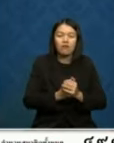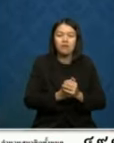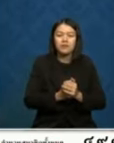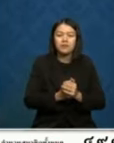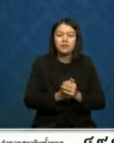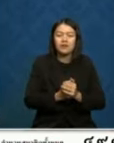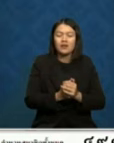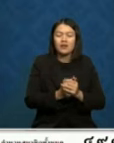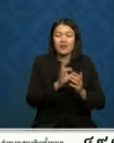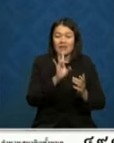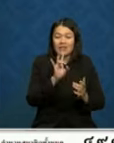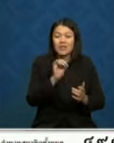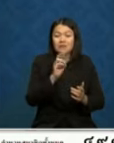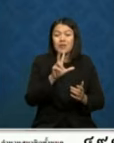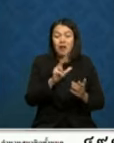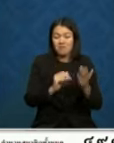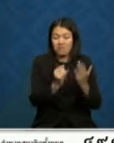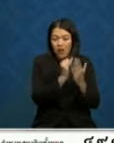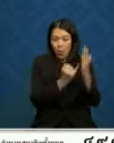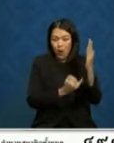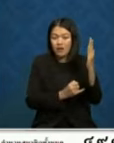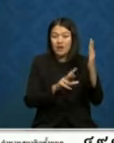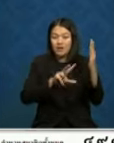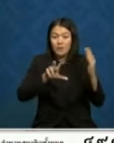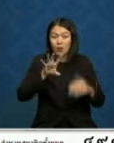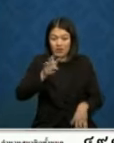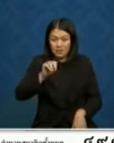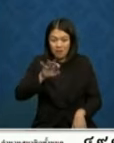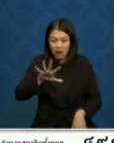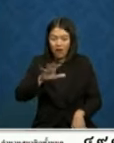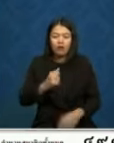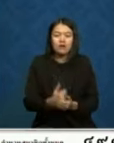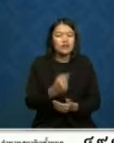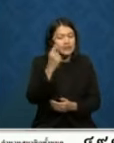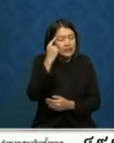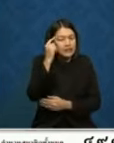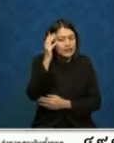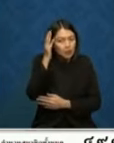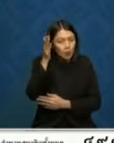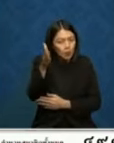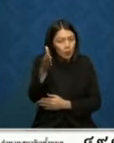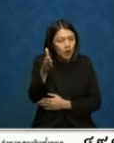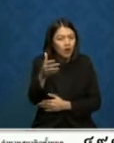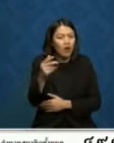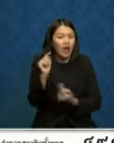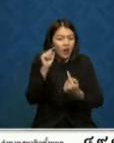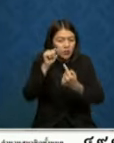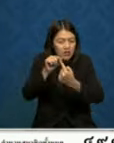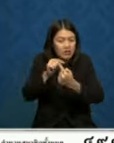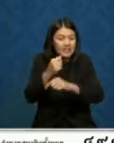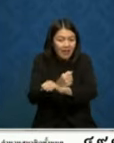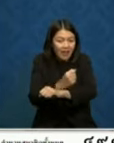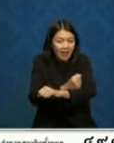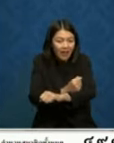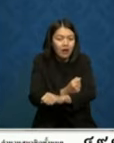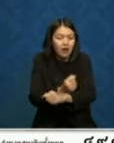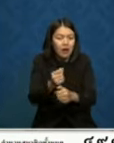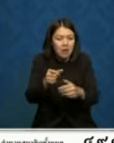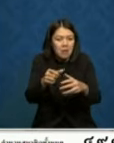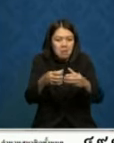า73จังหวัดครับจำนวน345คนครับโดยคาดหวังว่า จะเข้าถึงแรงงานได้เพิ่ม